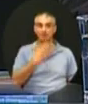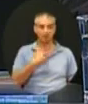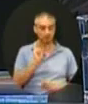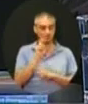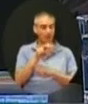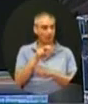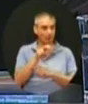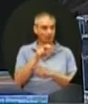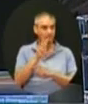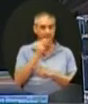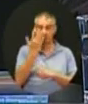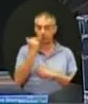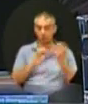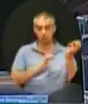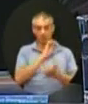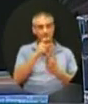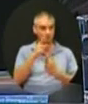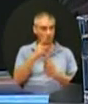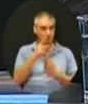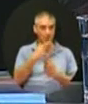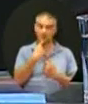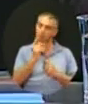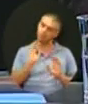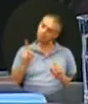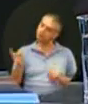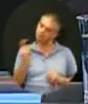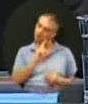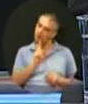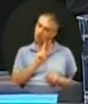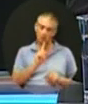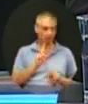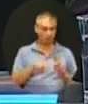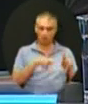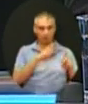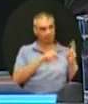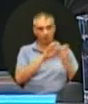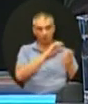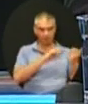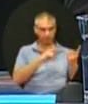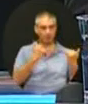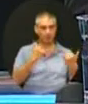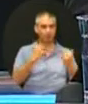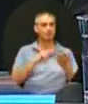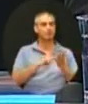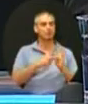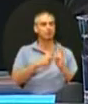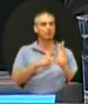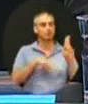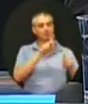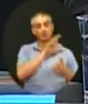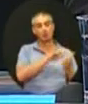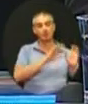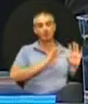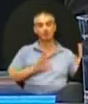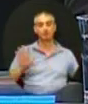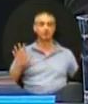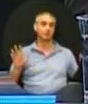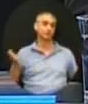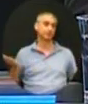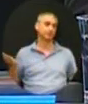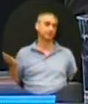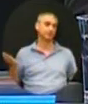לעלות אם היו התפי אז אמרו לו אתה לא תעלה לא תיפלו במטפים היום המדיניות היא שטיפלו במטפים